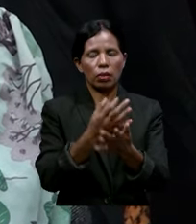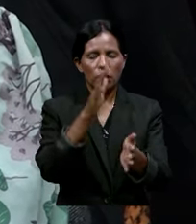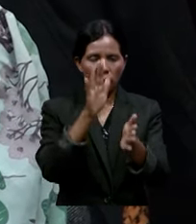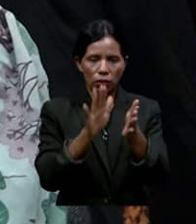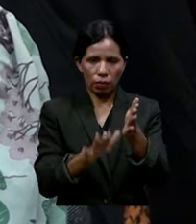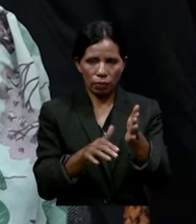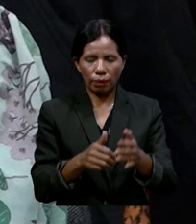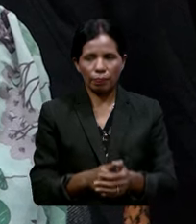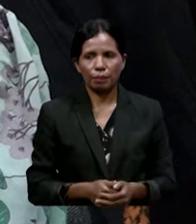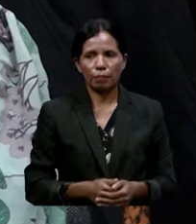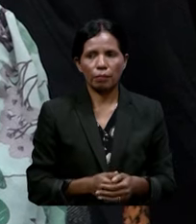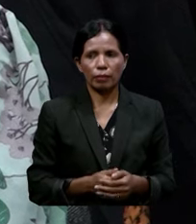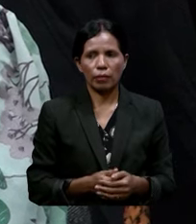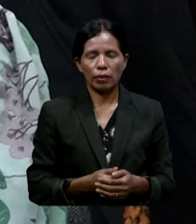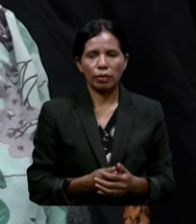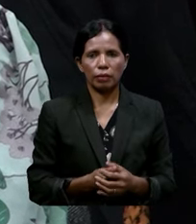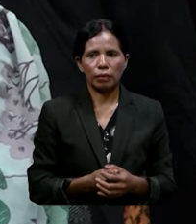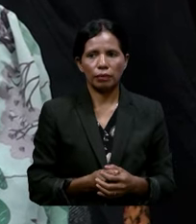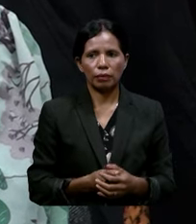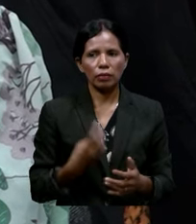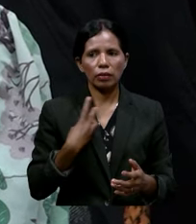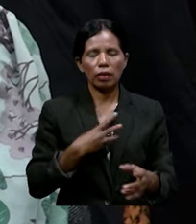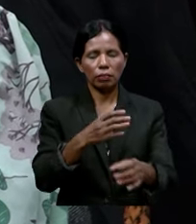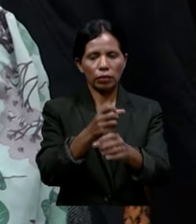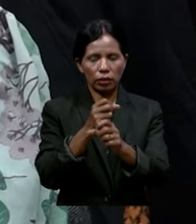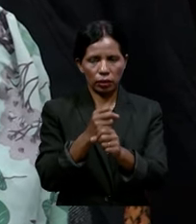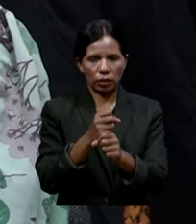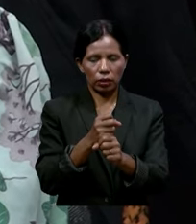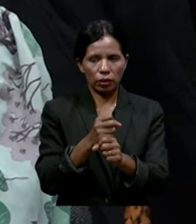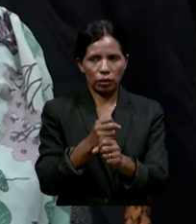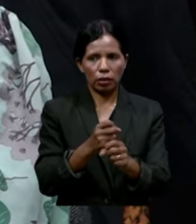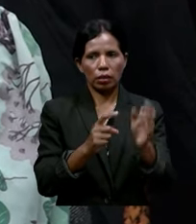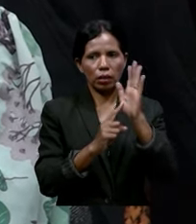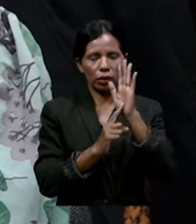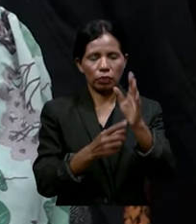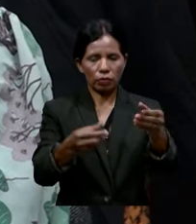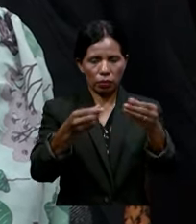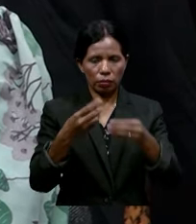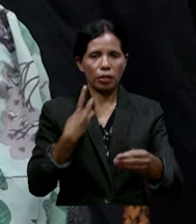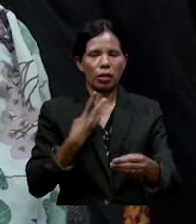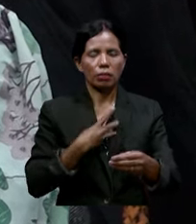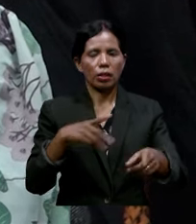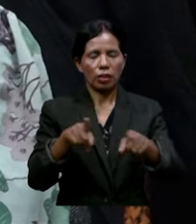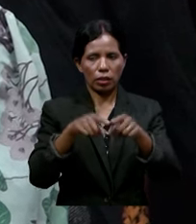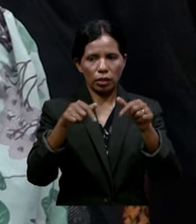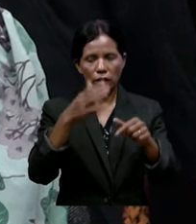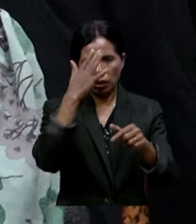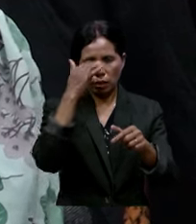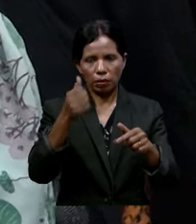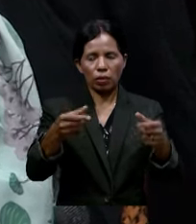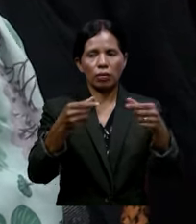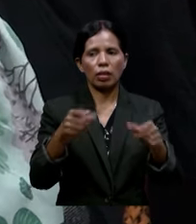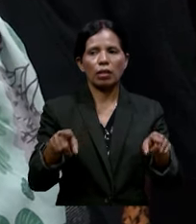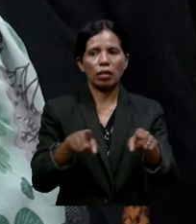nasne, entah, kami sih mau buat nebe mak hatu me ya mian sne, agar tambah sama fokusan sne,